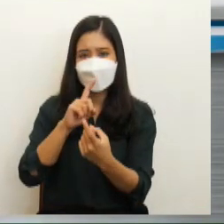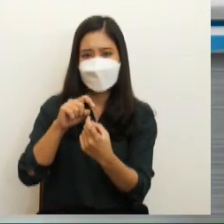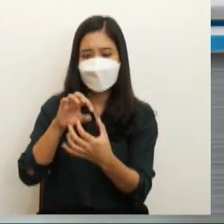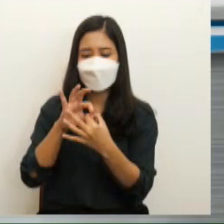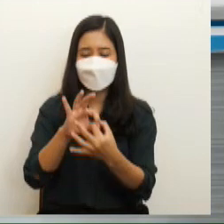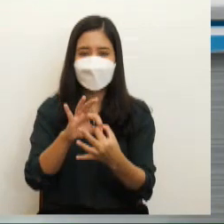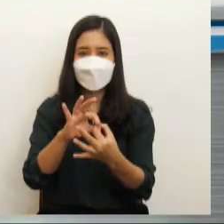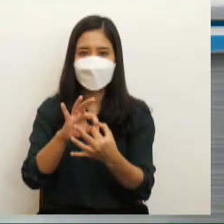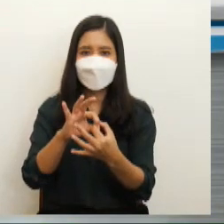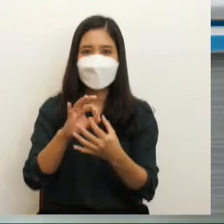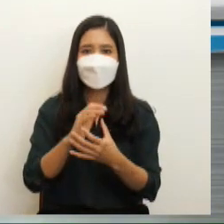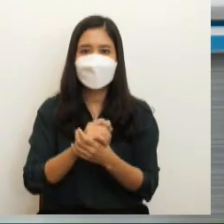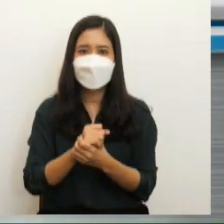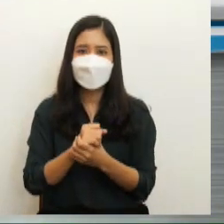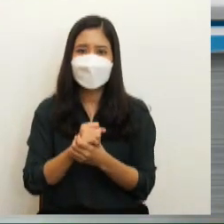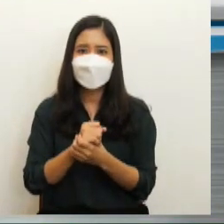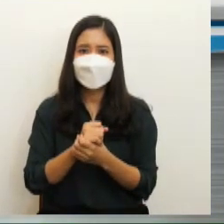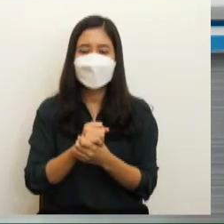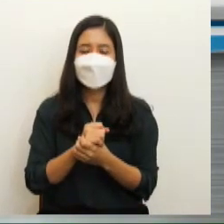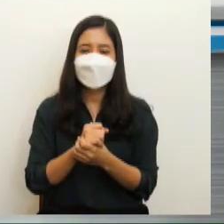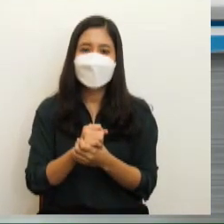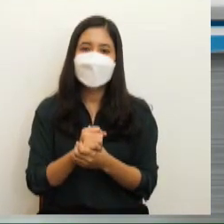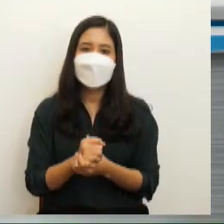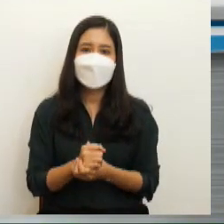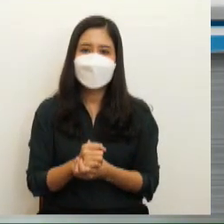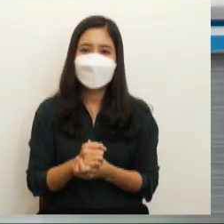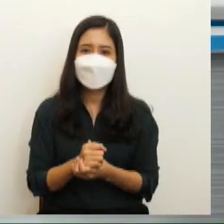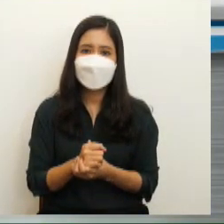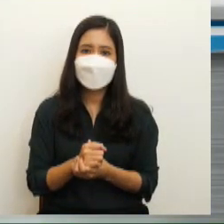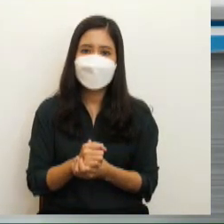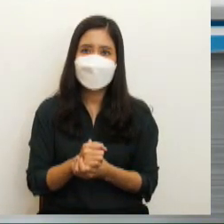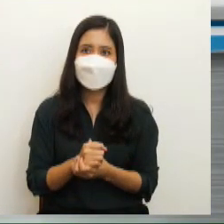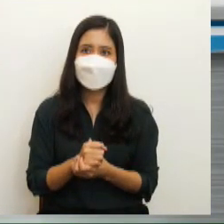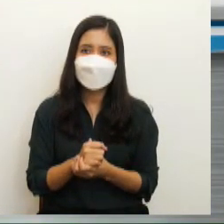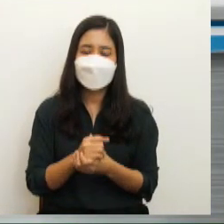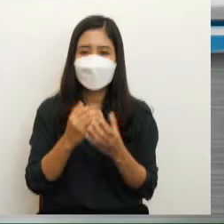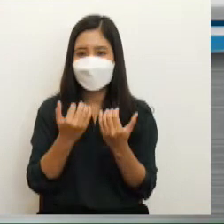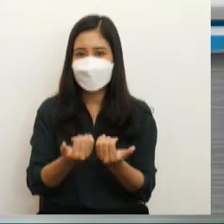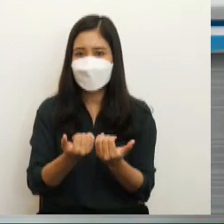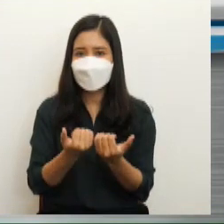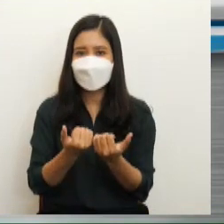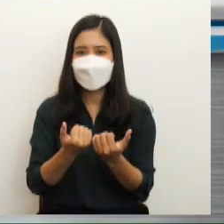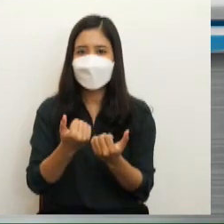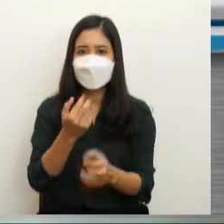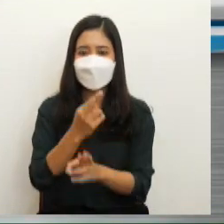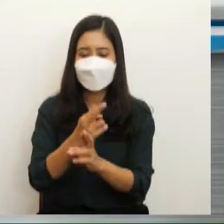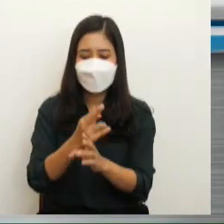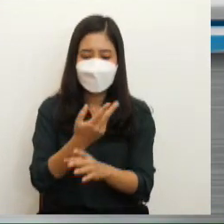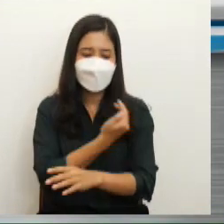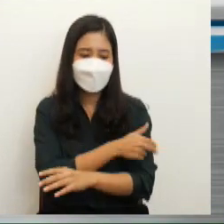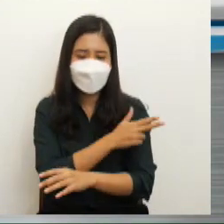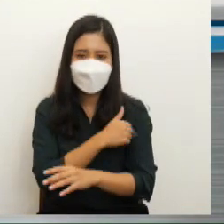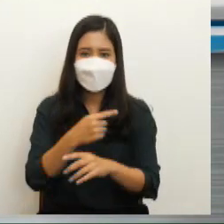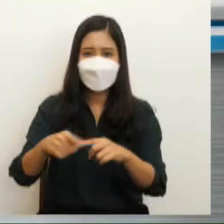ราแพ้วัคซีนหรือมีผลข้างเคียงต้องดำเนินการอย่างไรหรือค่ารักษาพยาบาลฟรีจริ